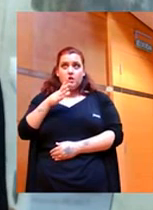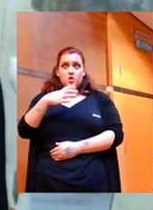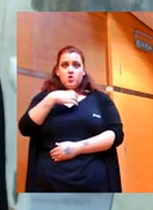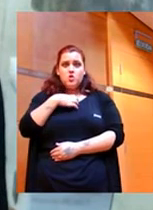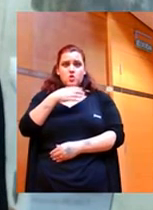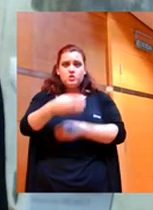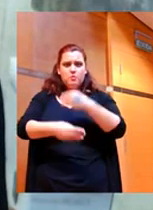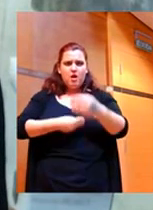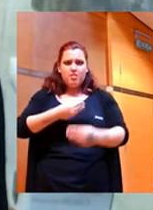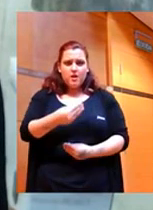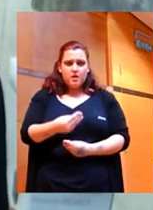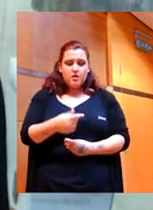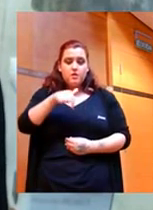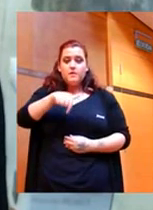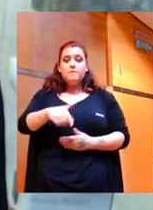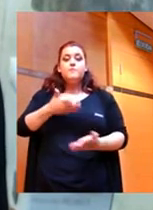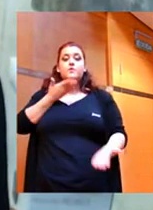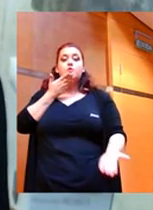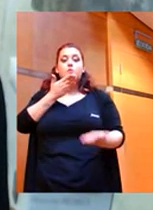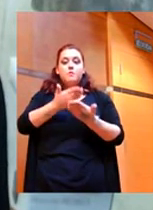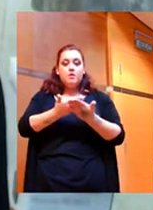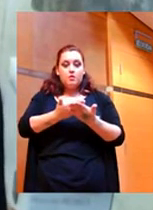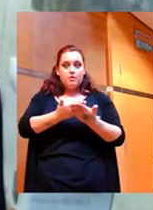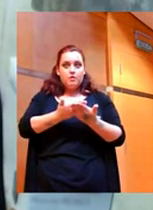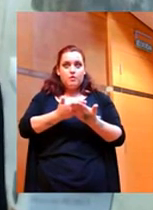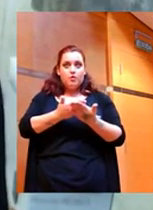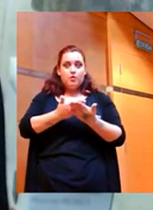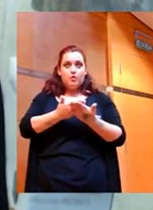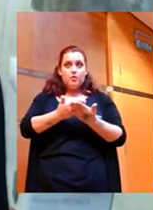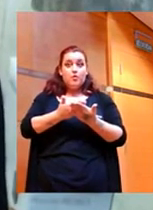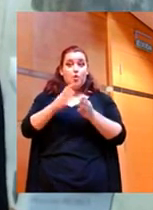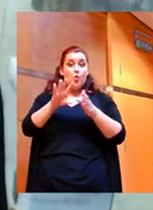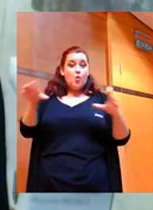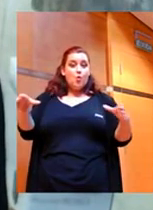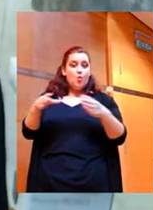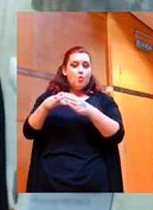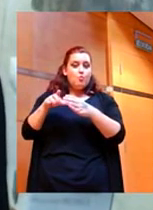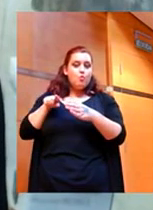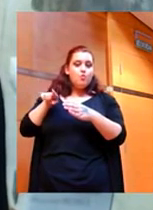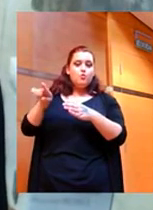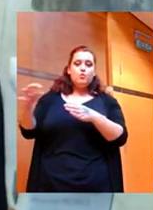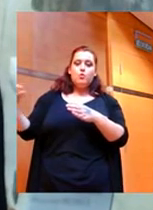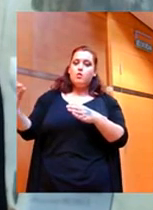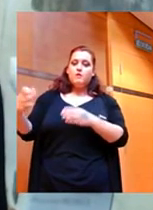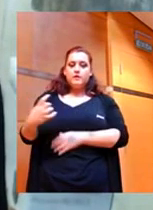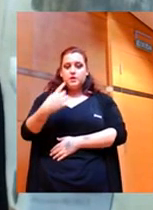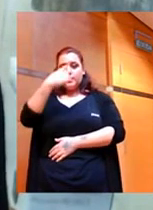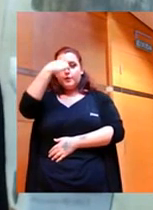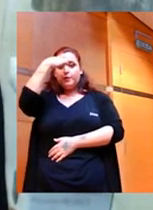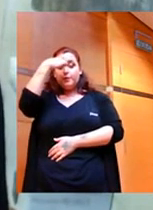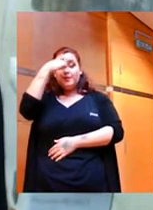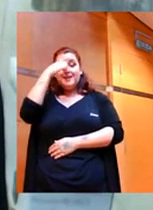Jo reclamo, no de tu, Xavier, del teu grup, que tinguem en compte que és la gent